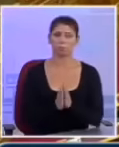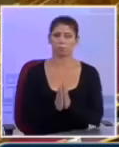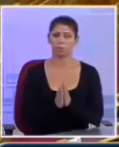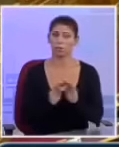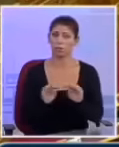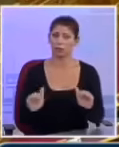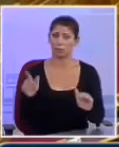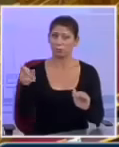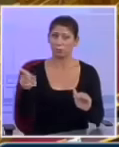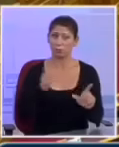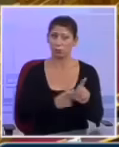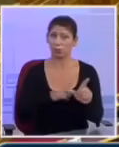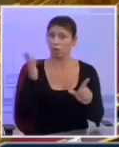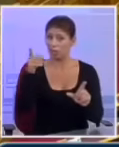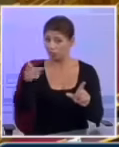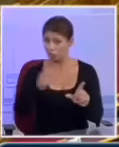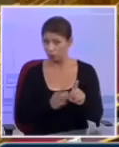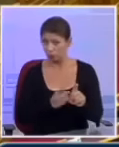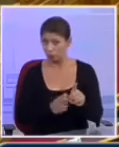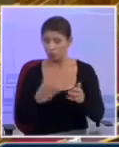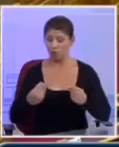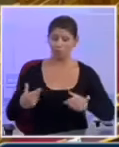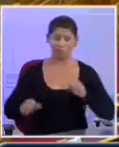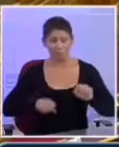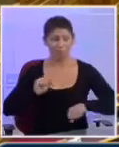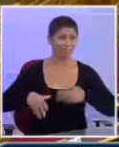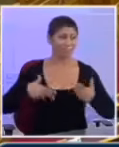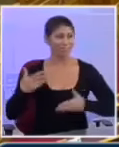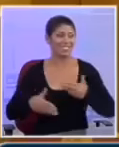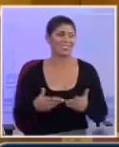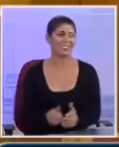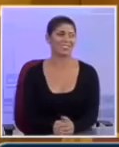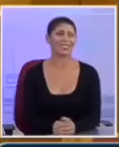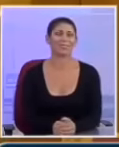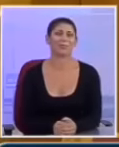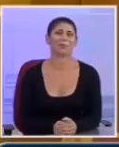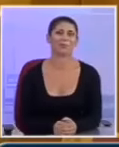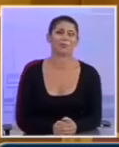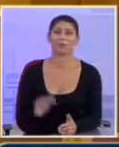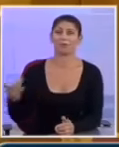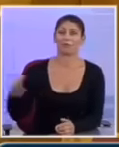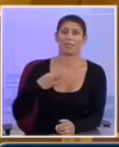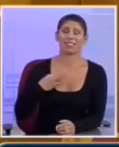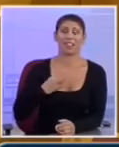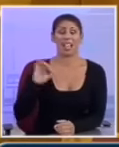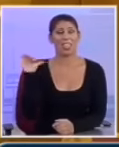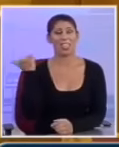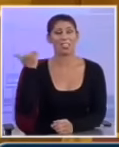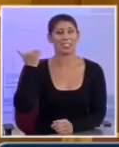κουκουέ, είστε οι πιο άτακτοι αν είστε του κουκουέ, δεν ξέρω δεν ξέρω. Λοιπόν, γιατί με είπατε λαγό